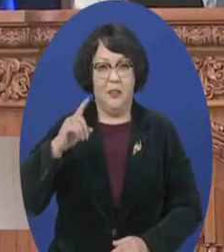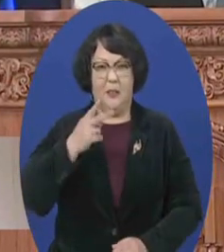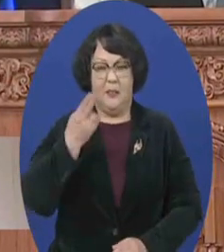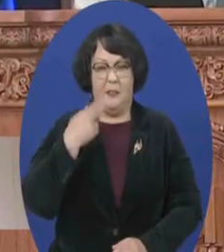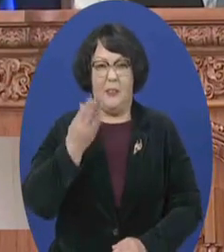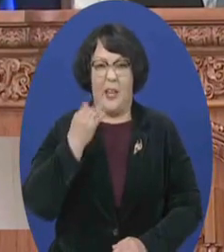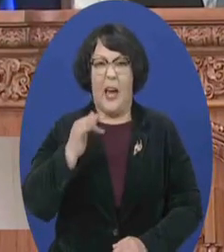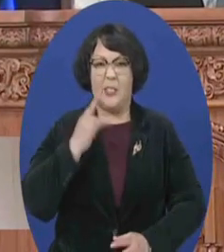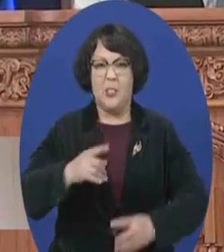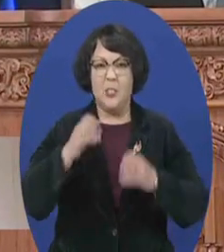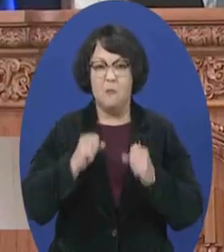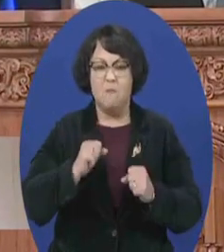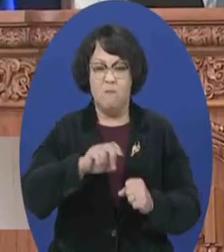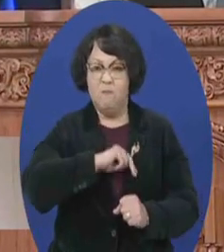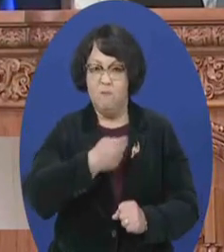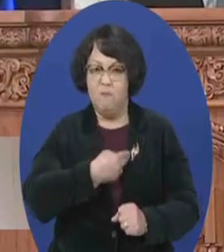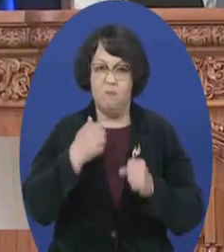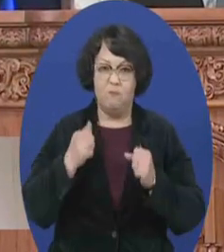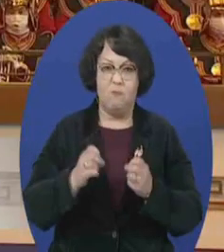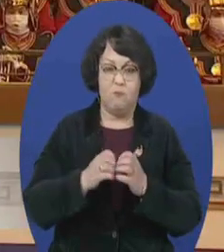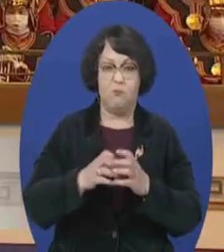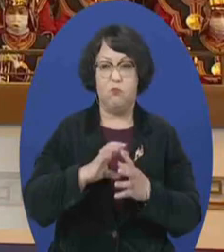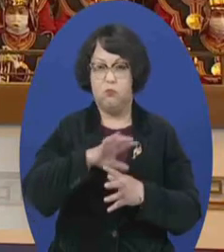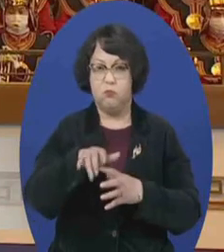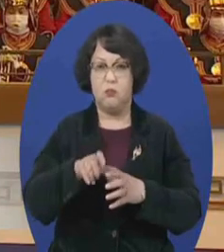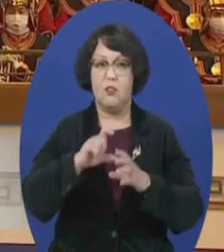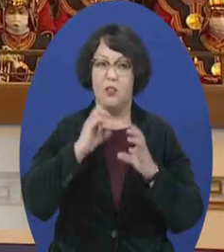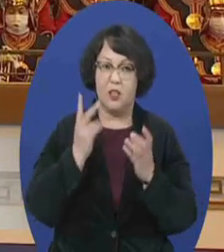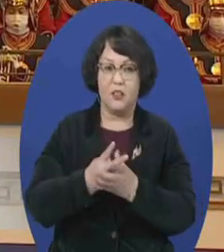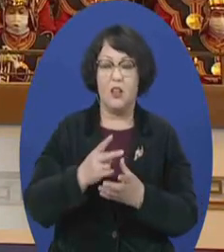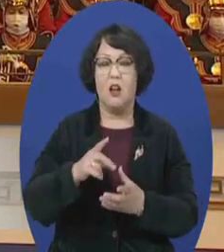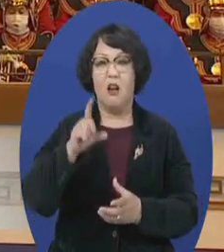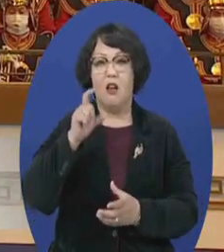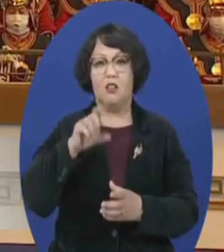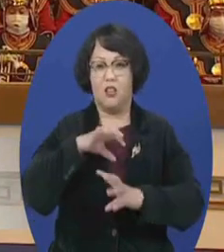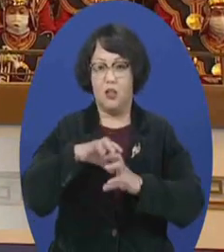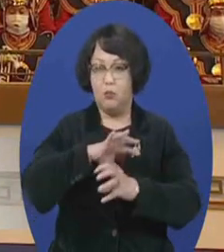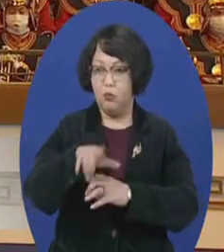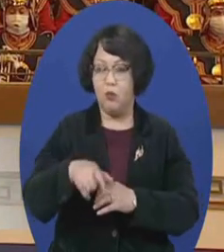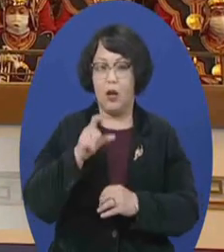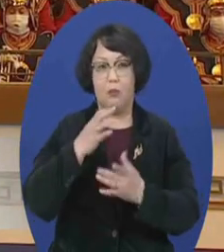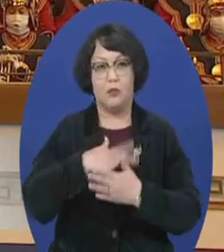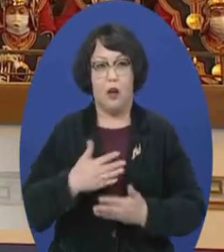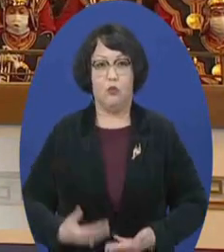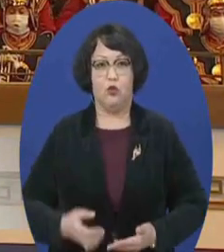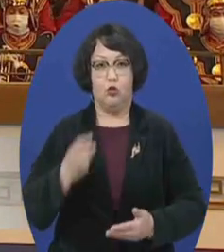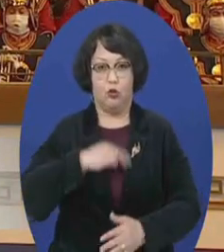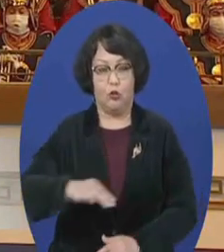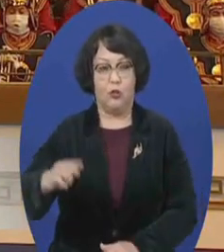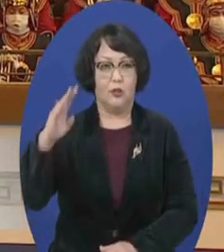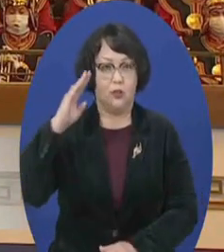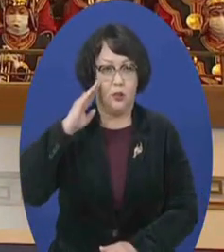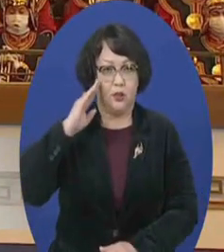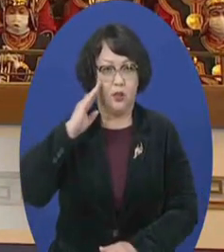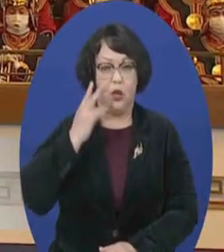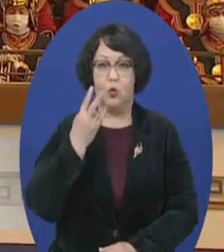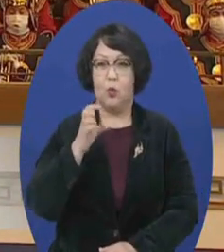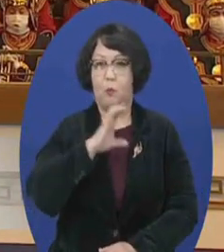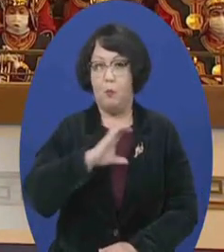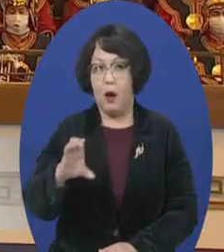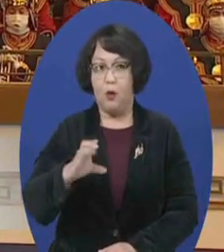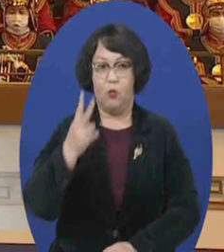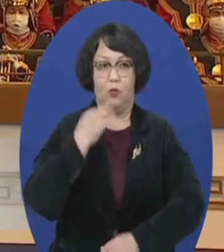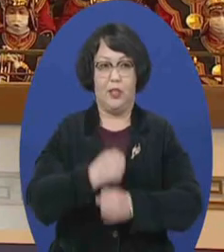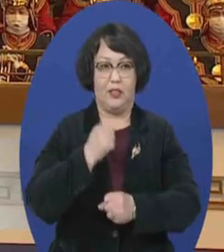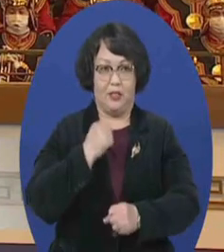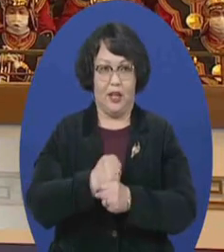үргэлжлүүлж, хүн төрөлхтний инх тайван аюулгүй байдлын төлөө нэгдсэн үндэсний байгууллагын инхийг